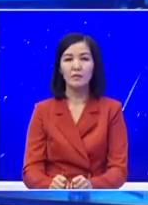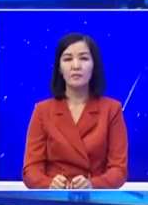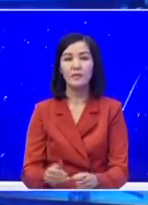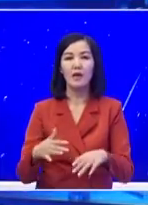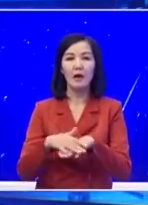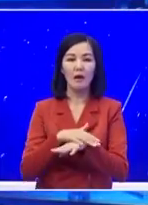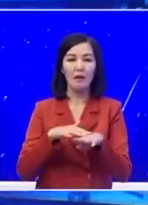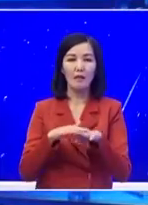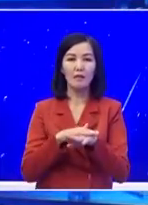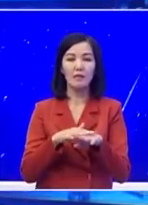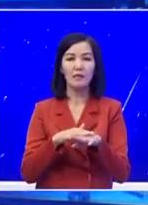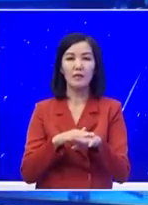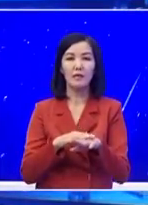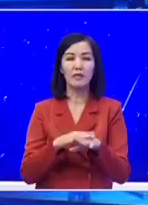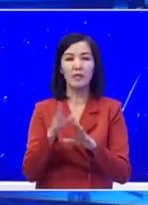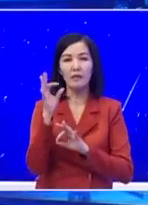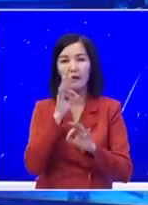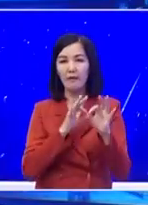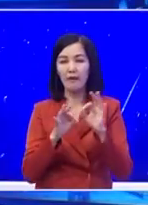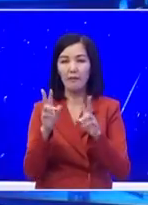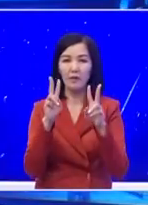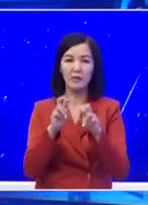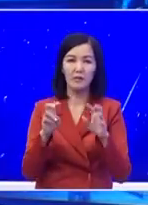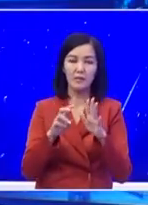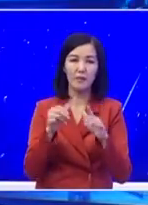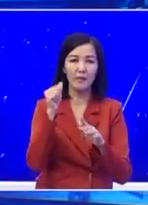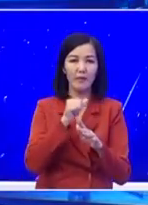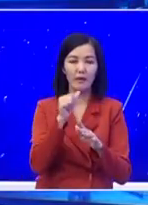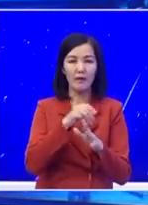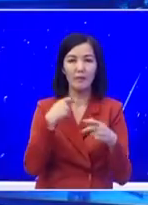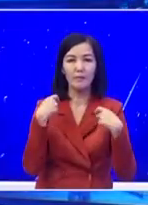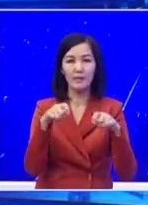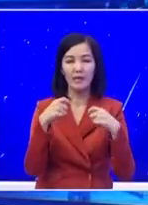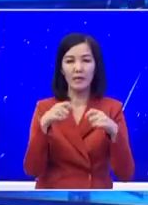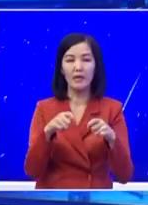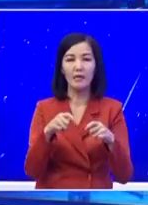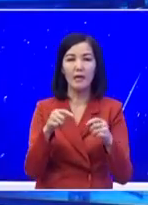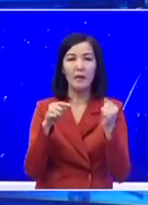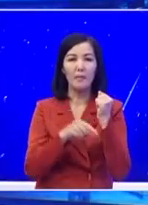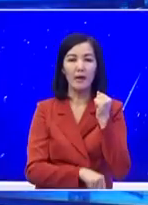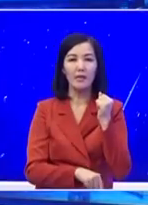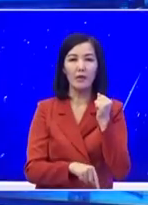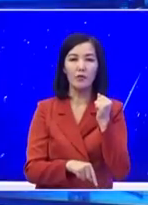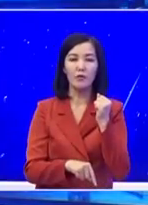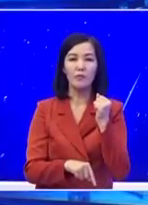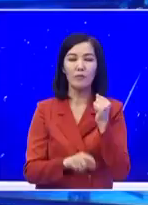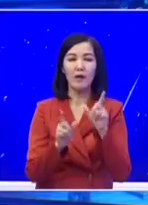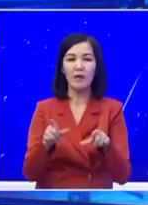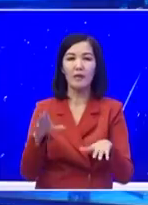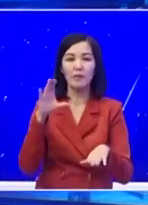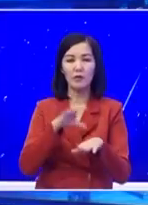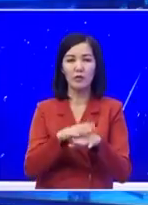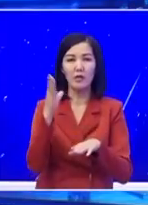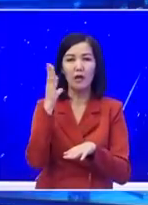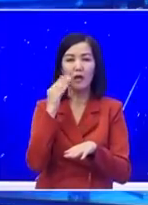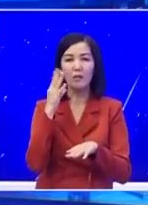Ашкөздер ұсталды. Халықтың қолы жетпей жатқан дәрілерді тығып сатып, пайда таппақ болған пайда күнемдер жолы кесілді.